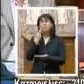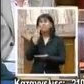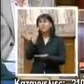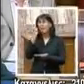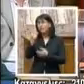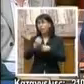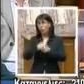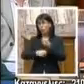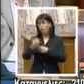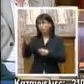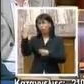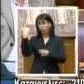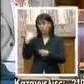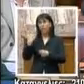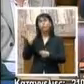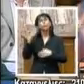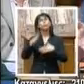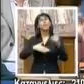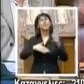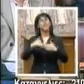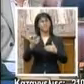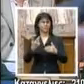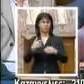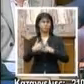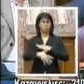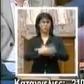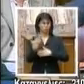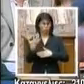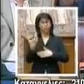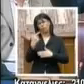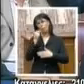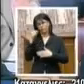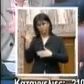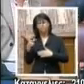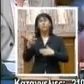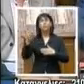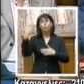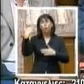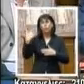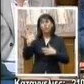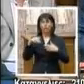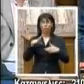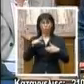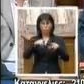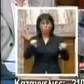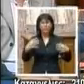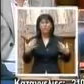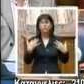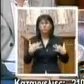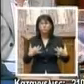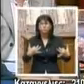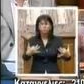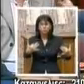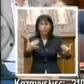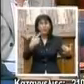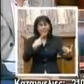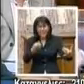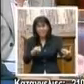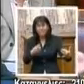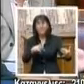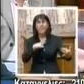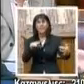χρόνια ο ιδρυτής του ΠΑΣΟΚ γέμιζε τις πλατείες έχοντας το λαό υπέρ του, ενώ εσείς τις γεμίζετε έχοντας